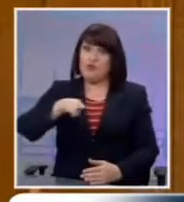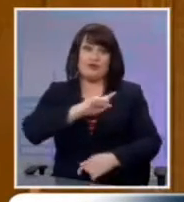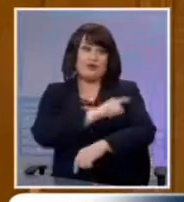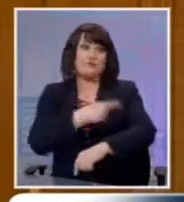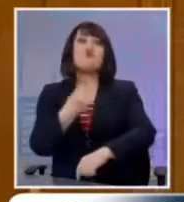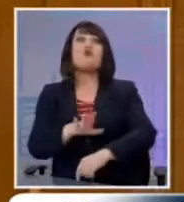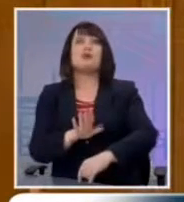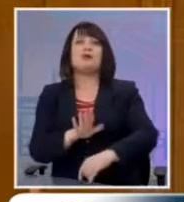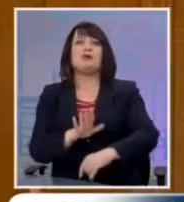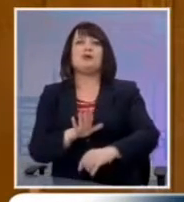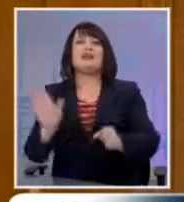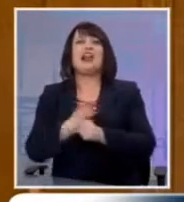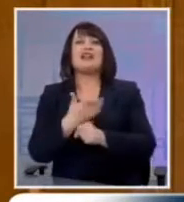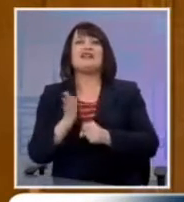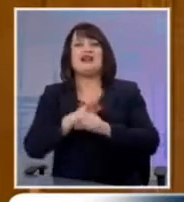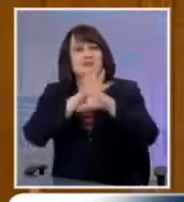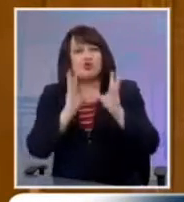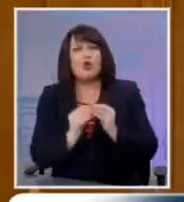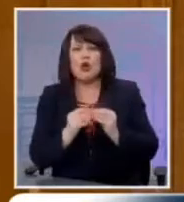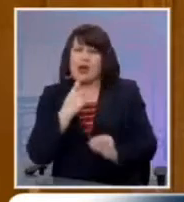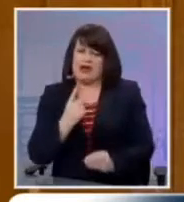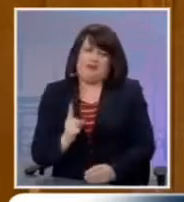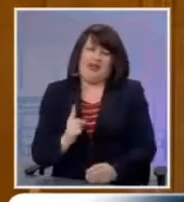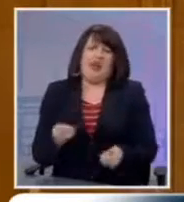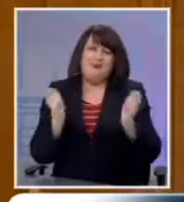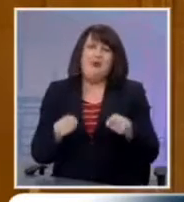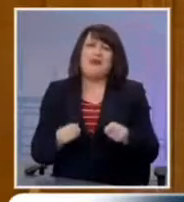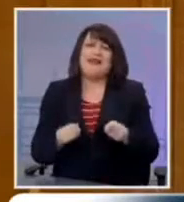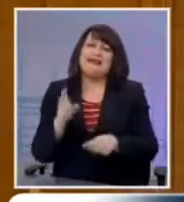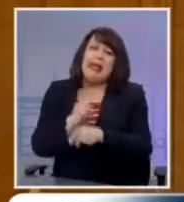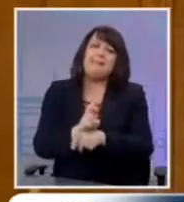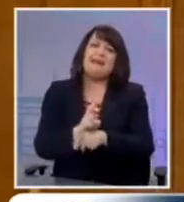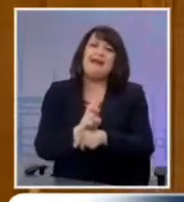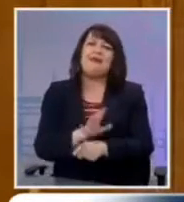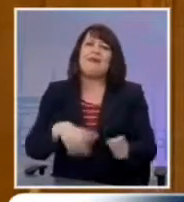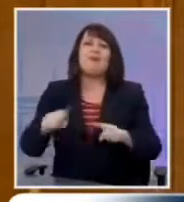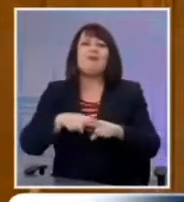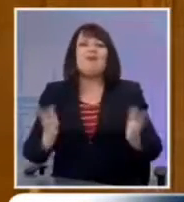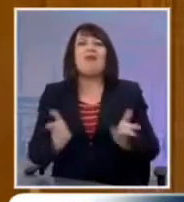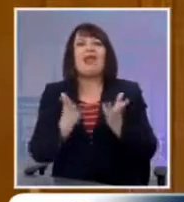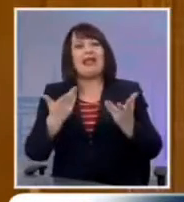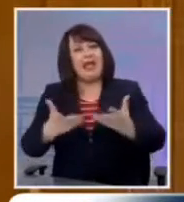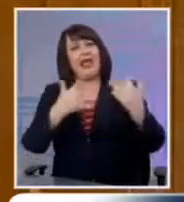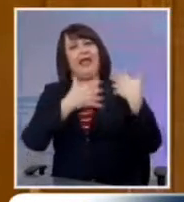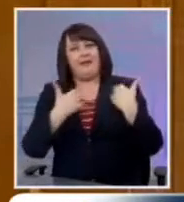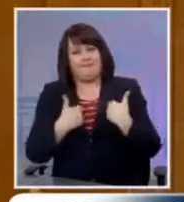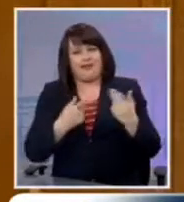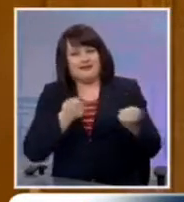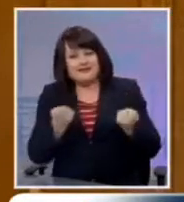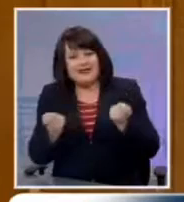ανίκανους να διαλύσετε τα πάντα. Και λέγαμε ότι κάτι έμεινε σε αυτή τη χώρα για να διαχειριστούν οι